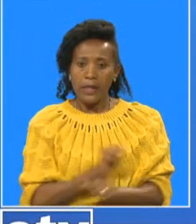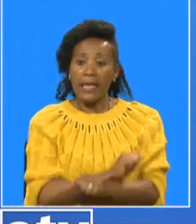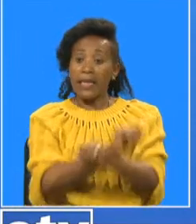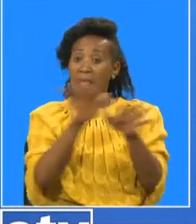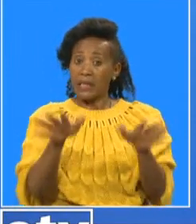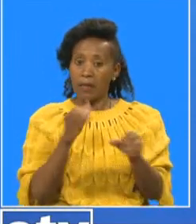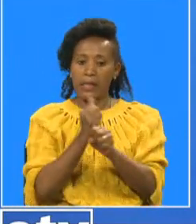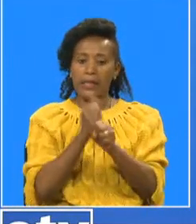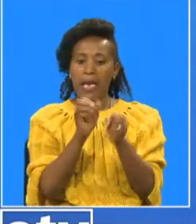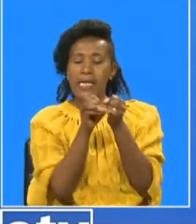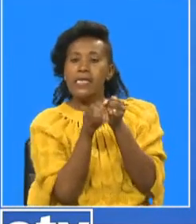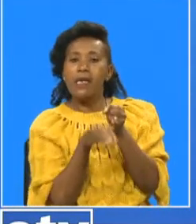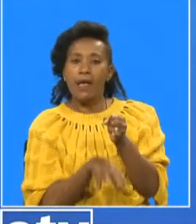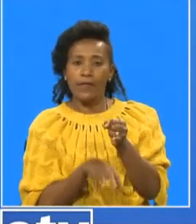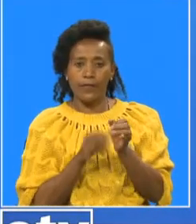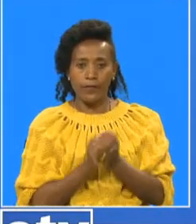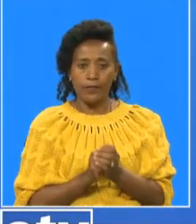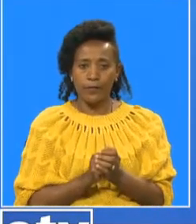የተሰማራበት የስራ ዘርፍ